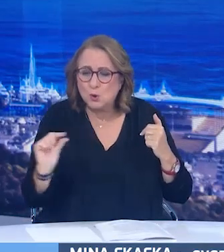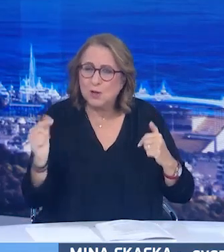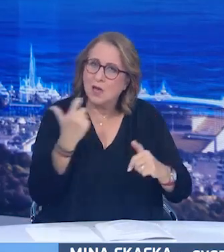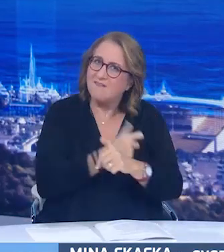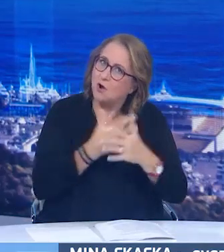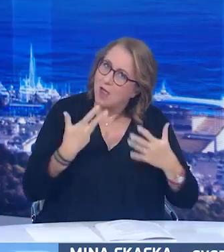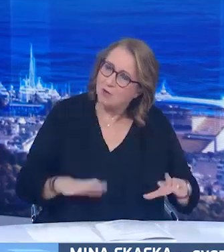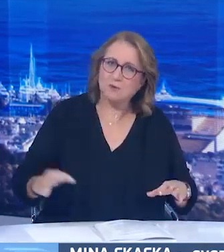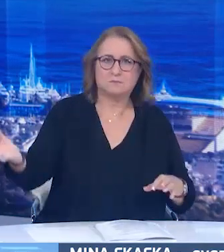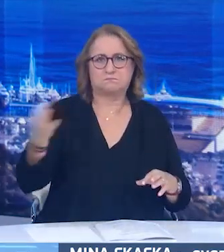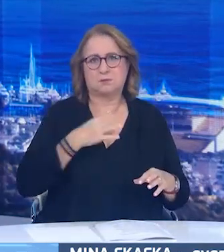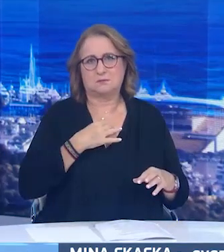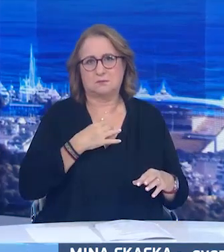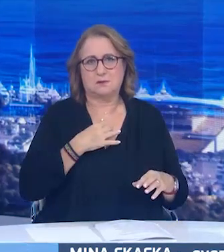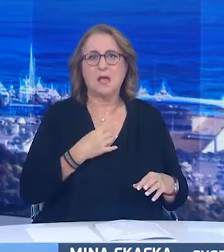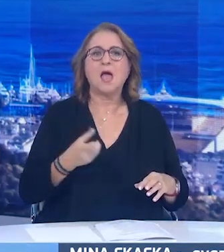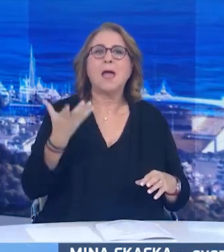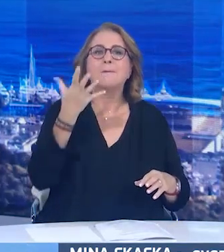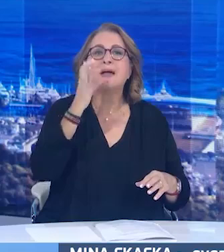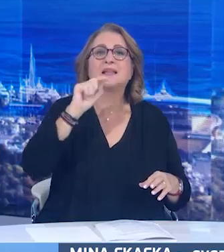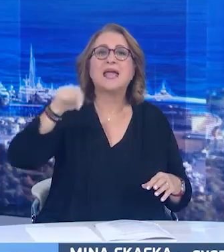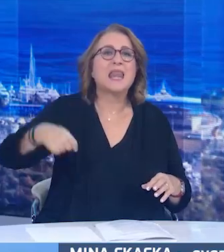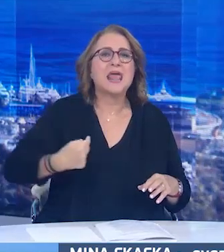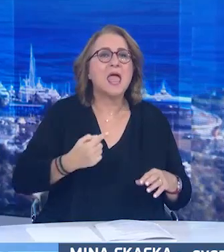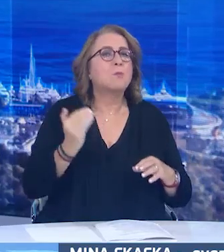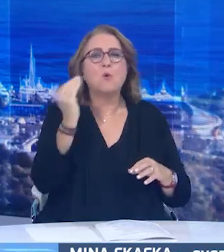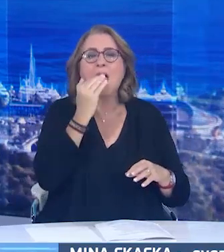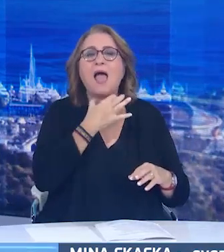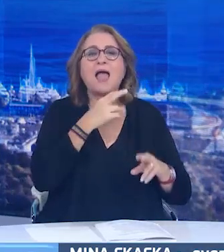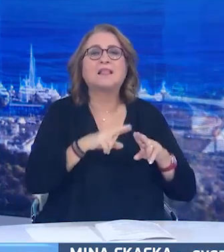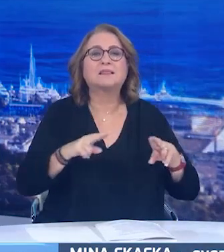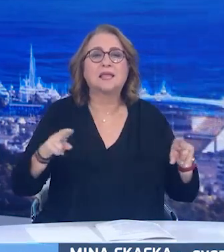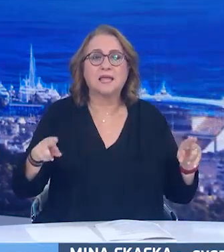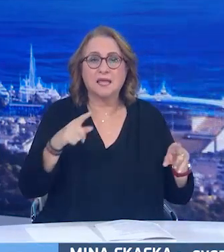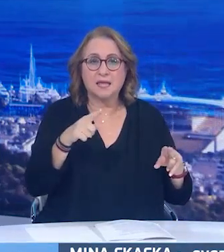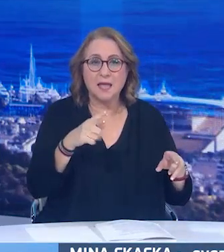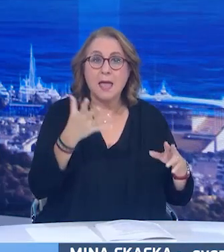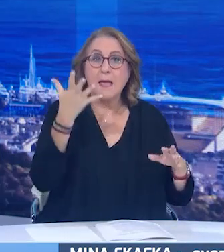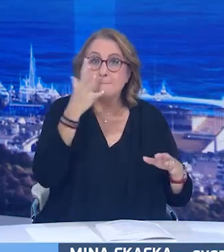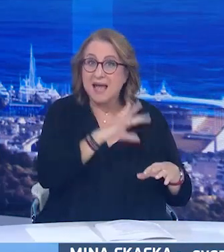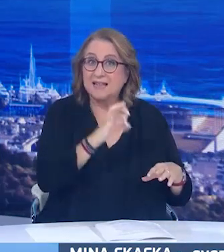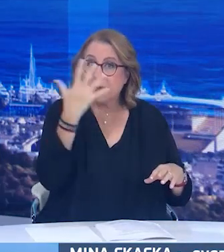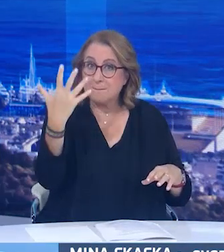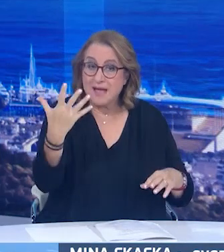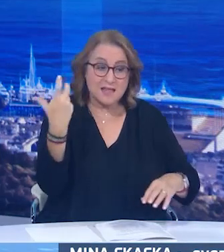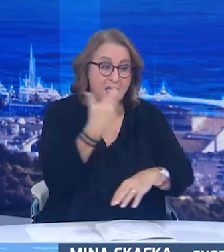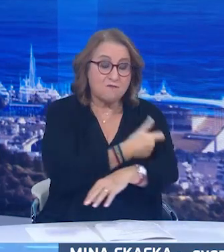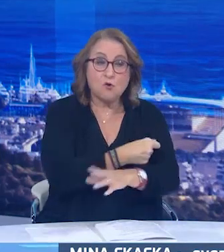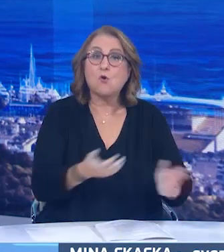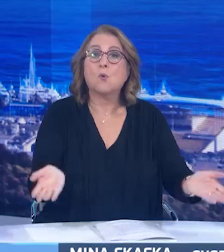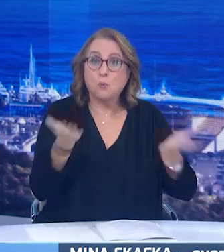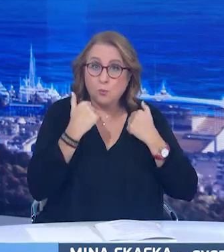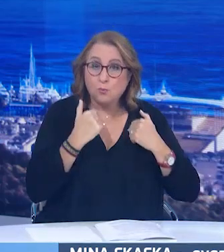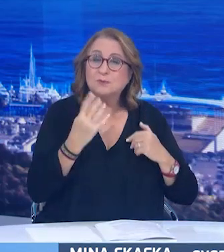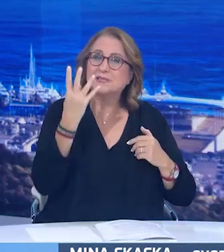ΜΕΘ, είναι 59 άτομα στις ΜΕΘ, από τα οποία είναι τα 55 ανεμβολίαστοι και